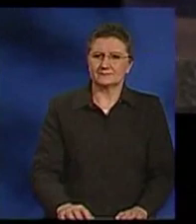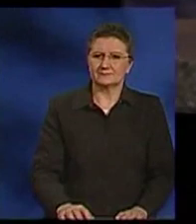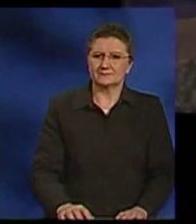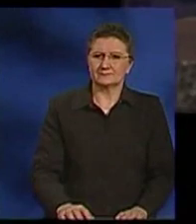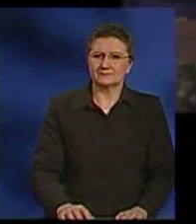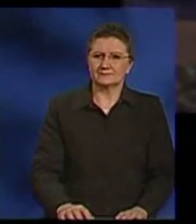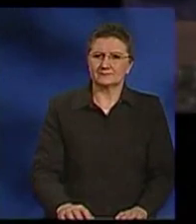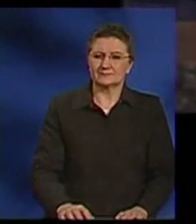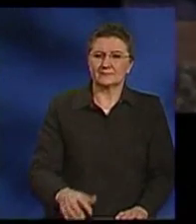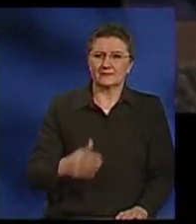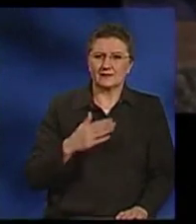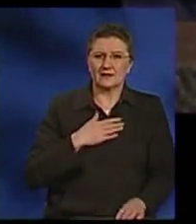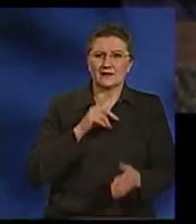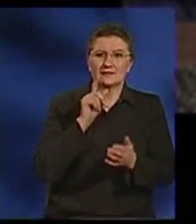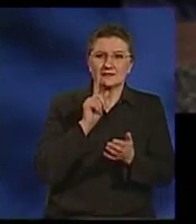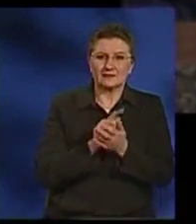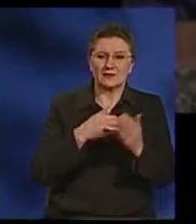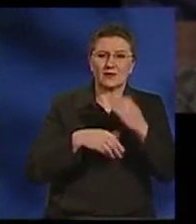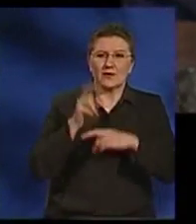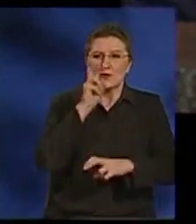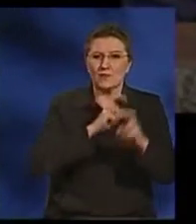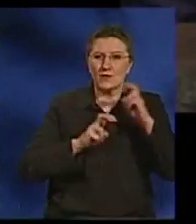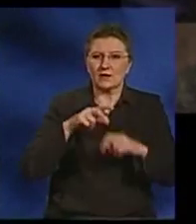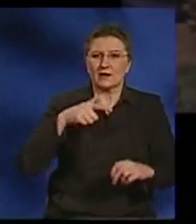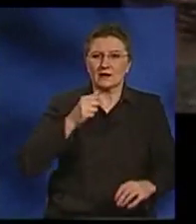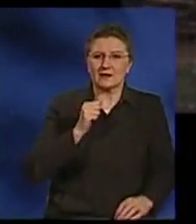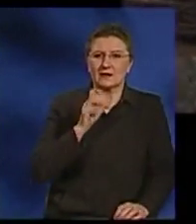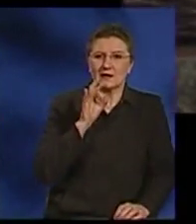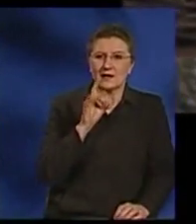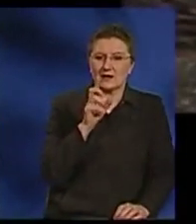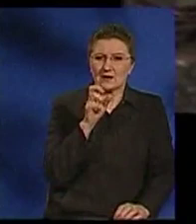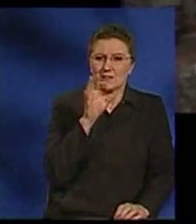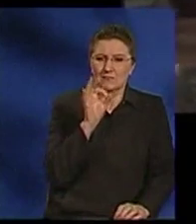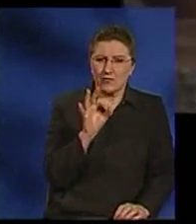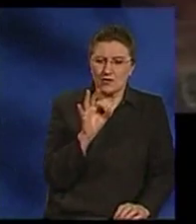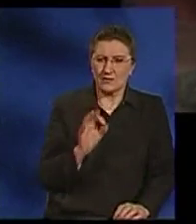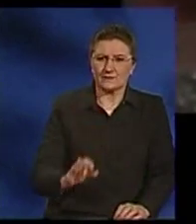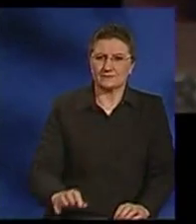Я должна отправиться на поиски Гарбо Ох